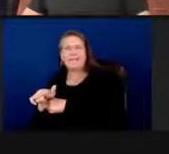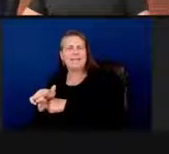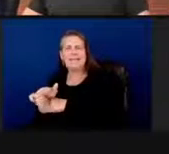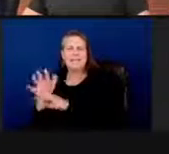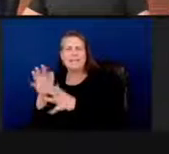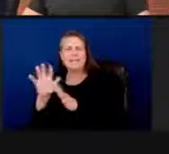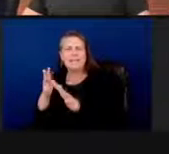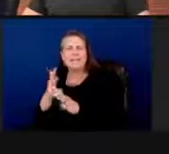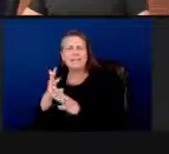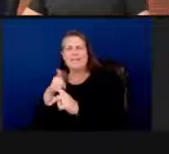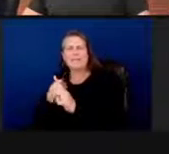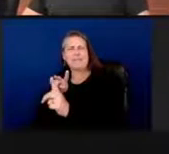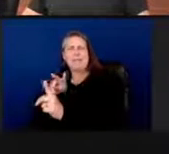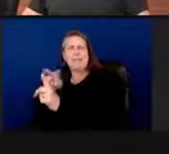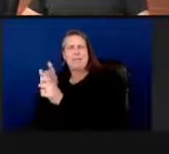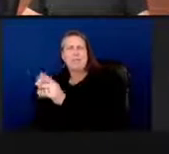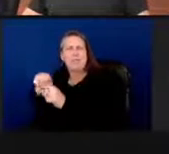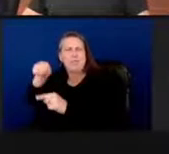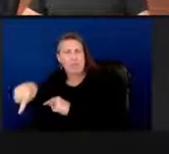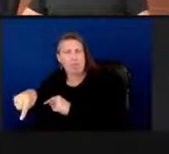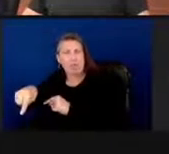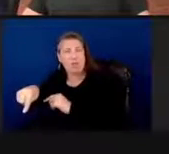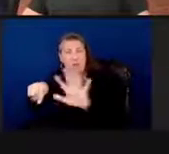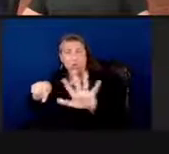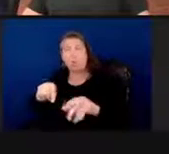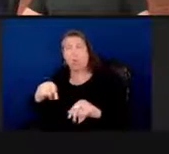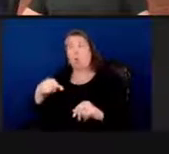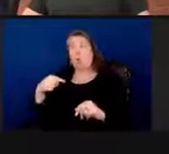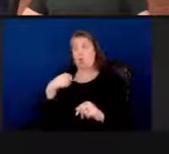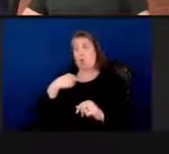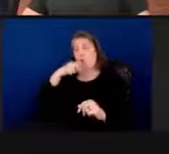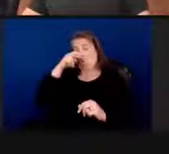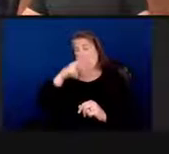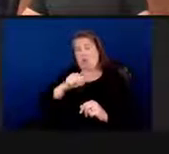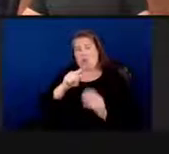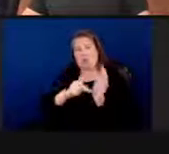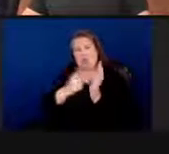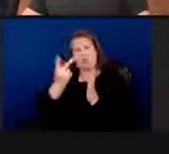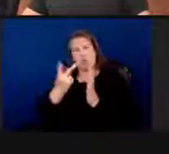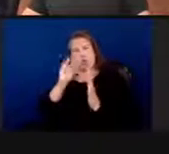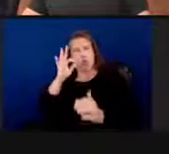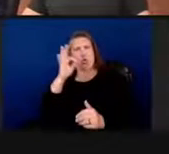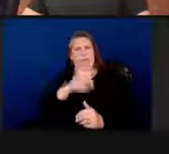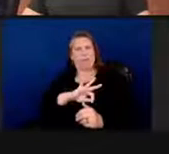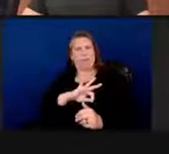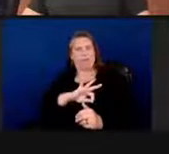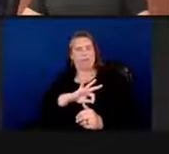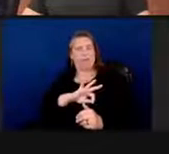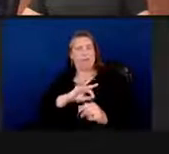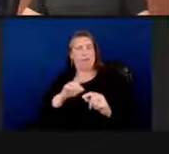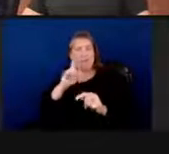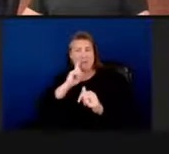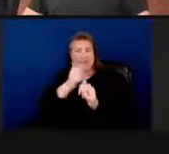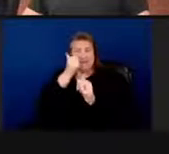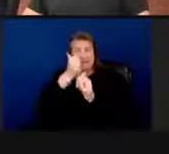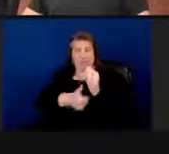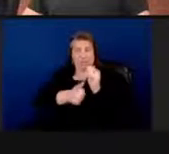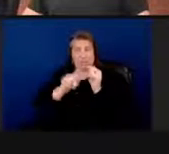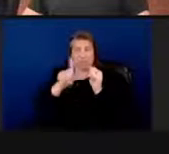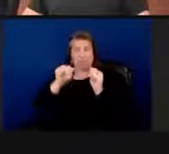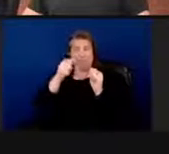إلى هذا الاختصاص الآخر. إذا ما نحن نعمل عليه هو أن نقوم بهذه حصص